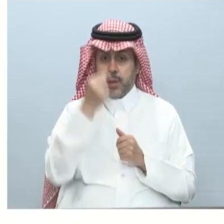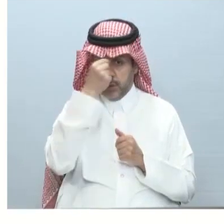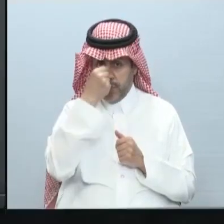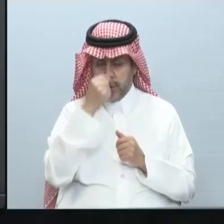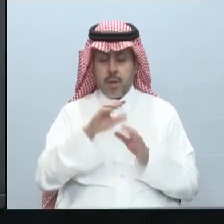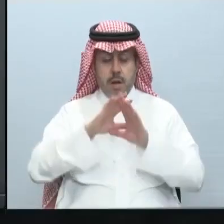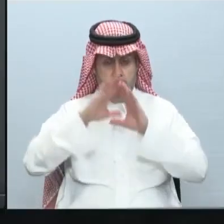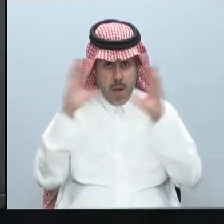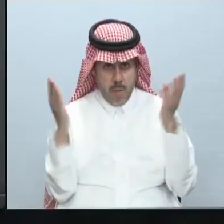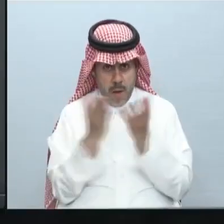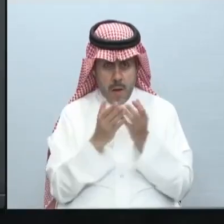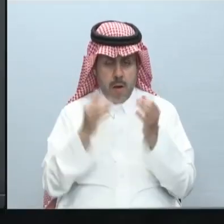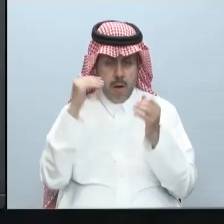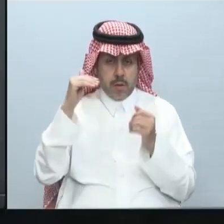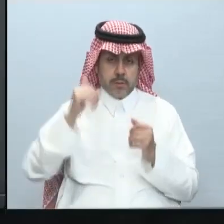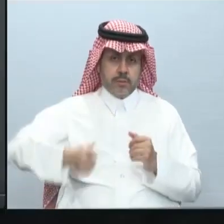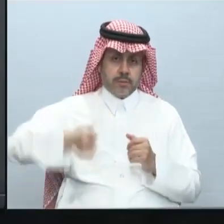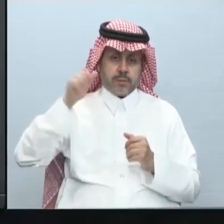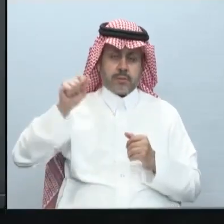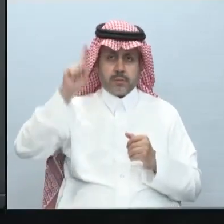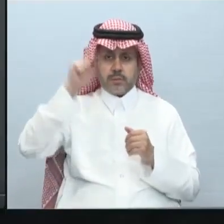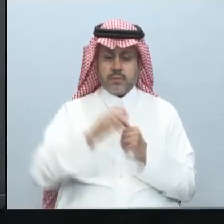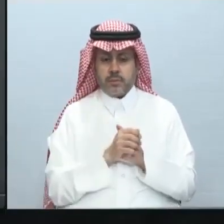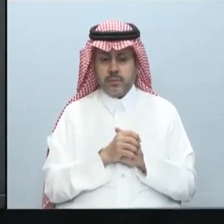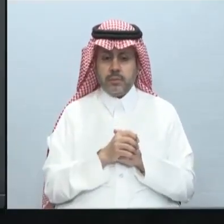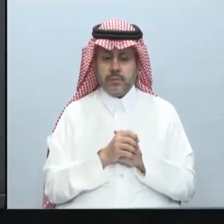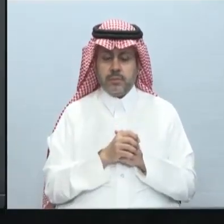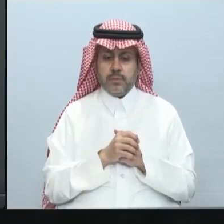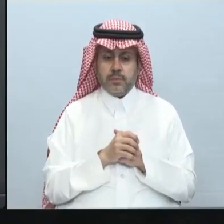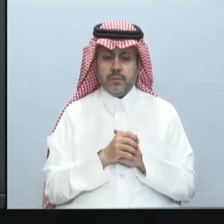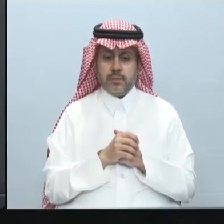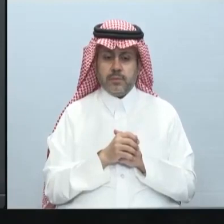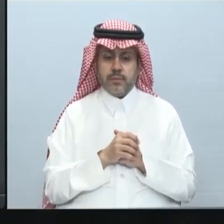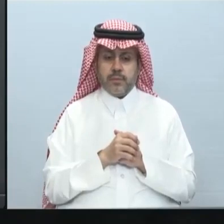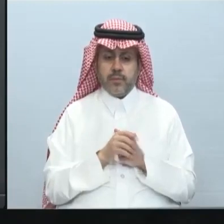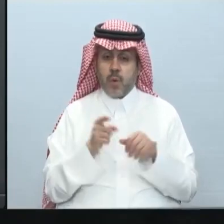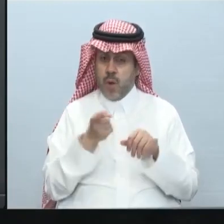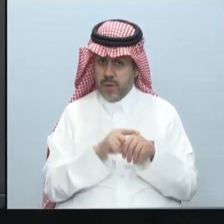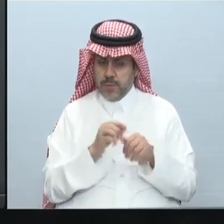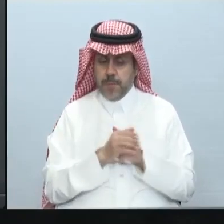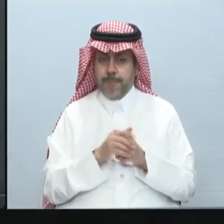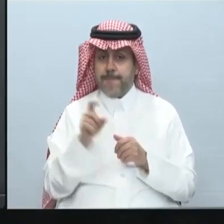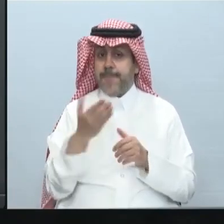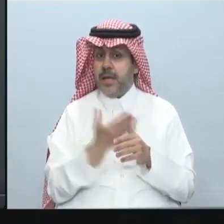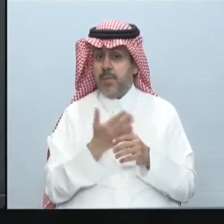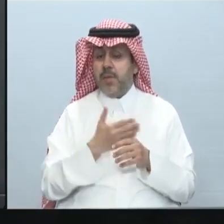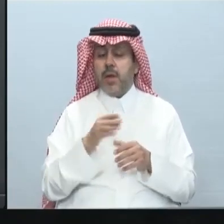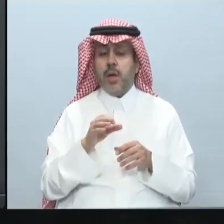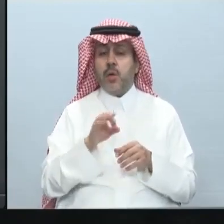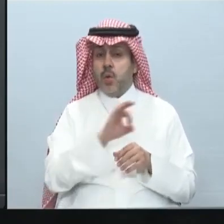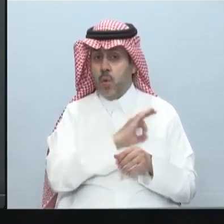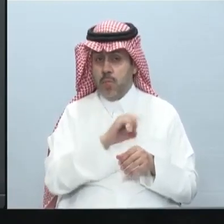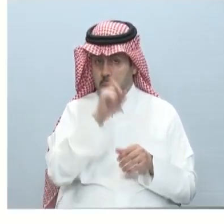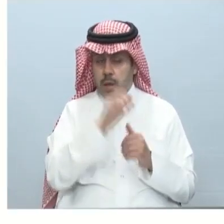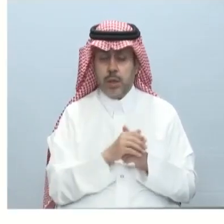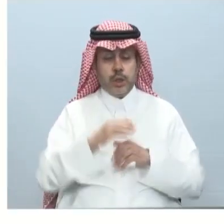الكامله خاصه به جل جل جلاله سبحانه وتعالى وايضا لماذا نحبه محبه اجلال